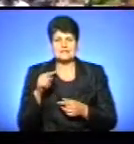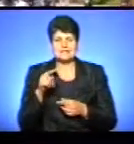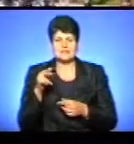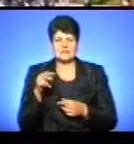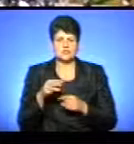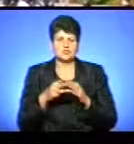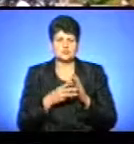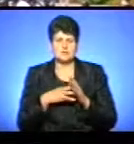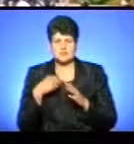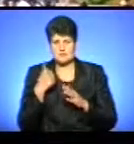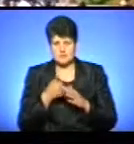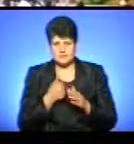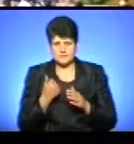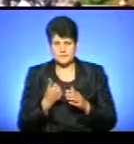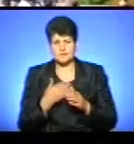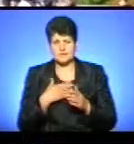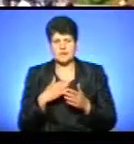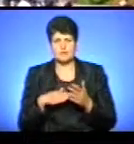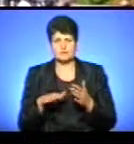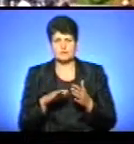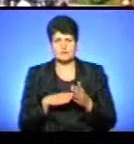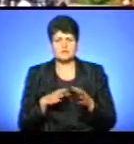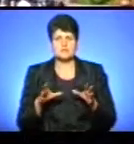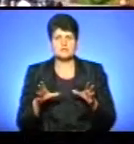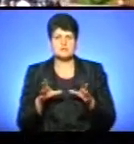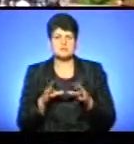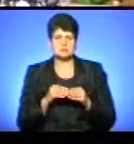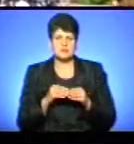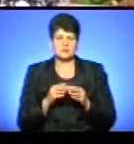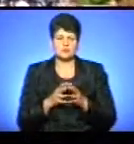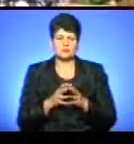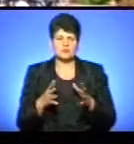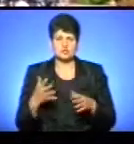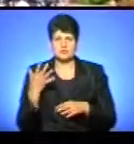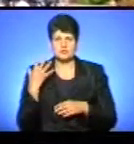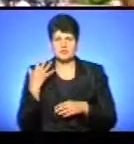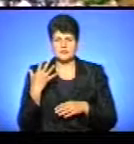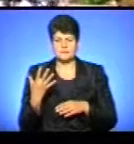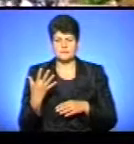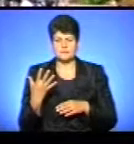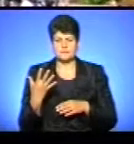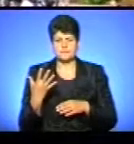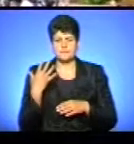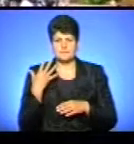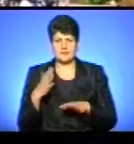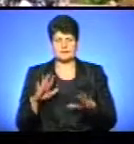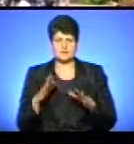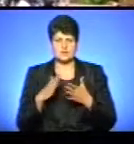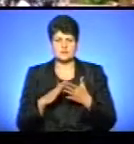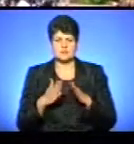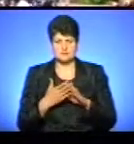2018 році ми ліквідували спільно більше п'ять надзвичайних